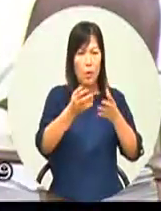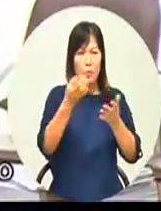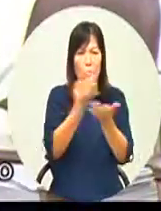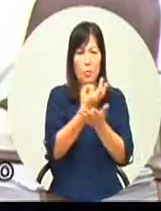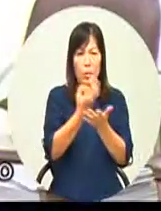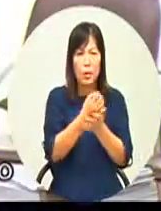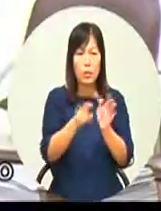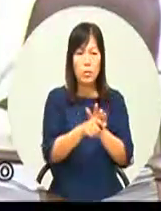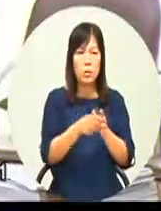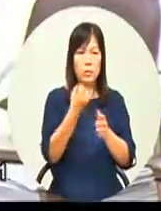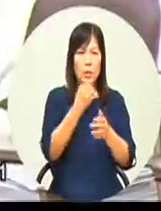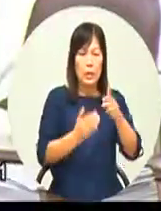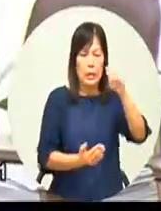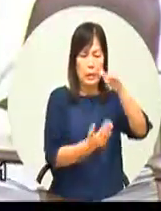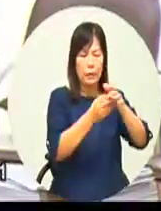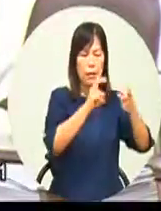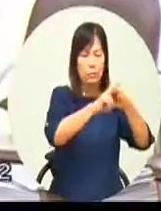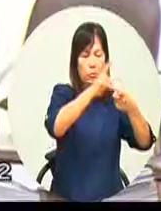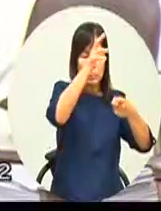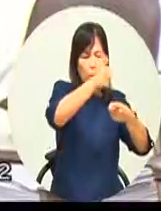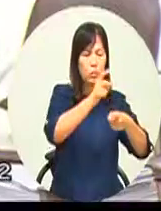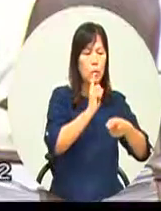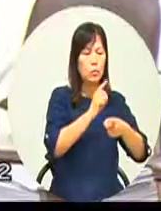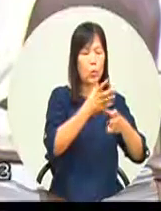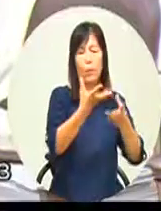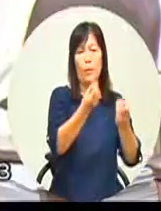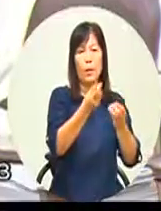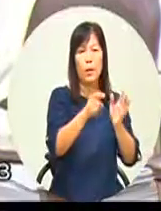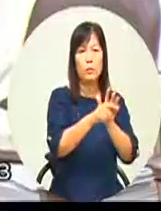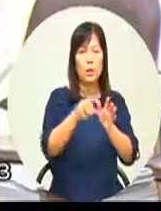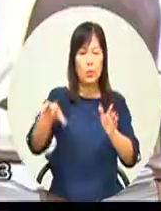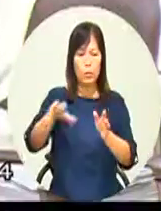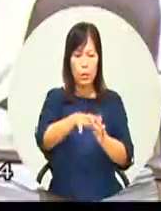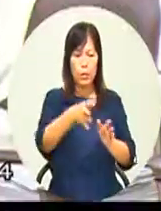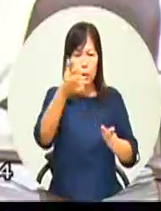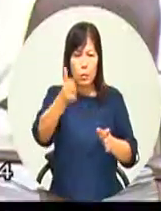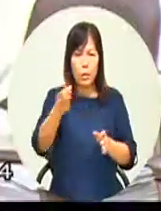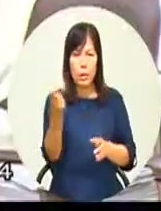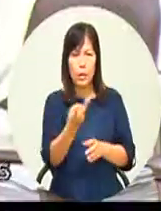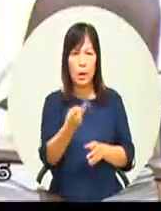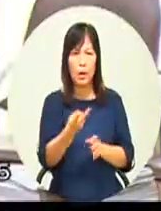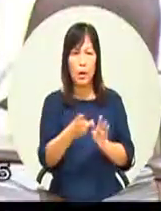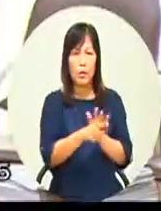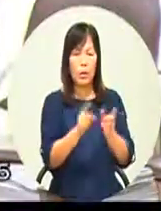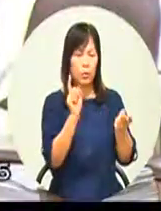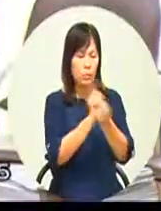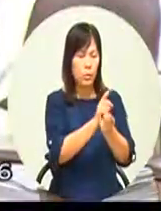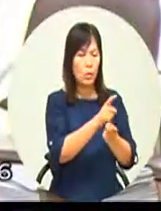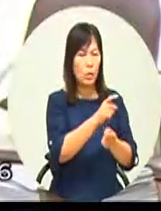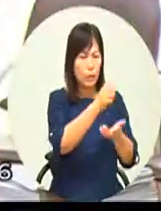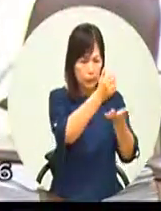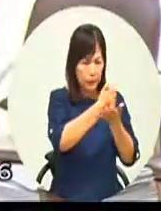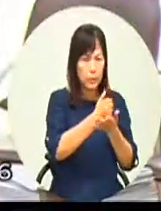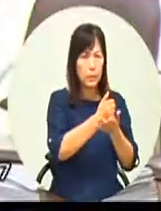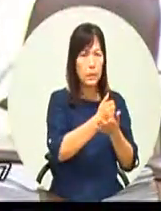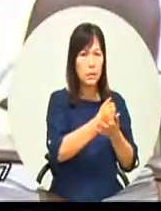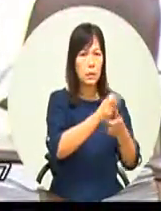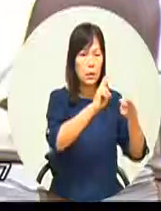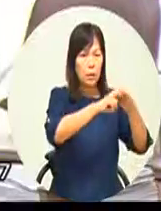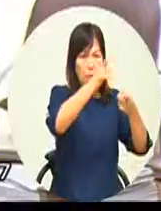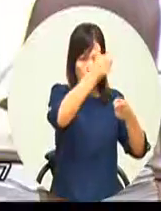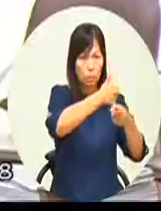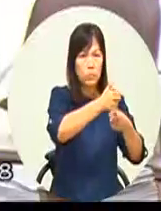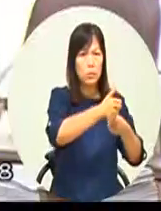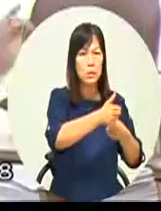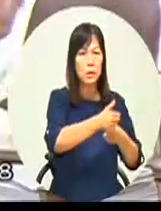没有办法到董事长那个层面去，所以两个局长如果要求邀请好董事